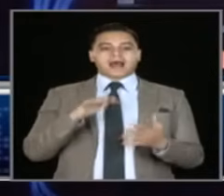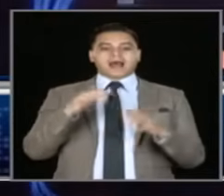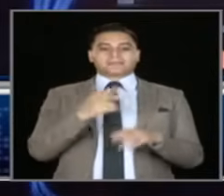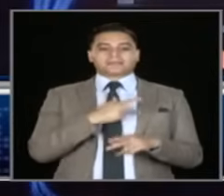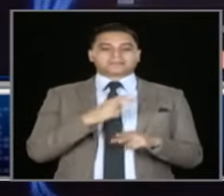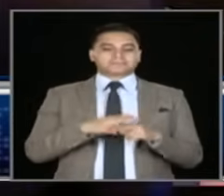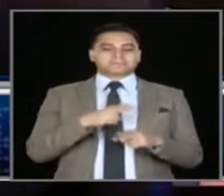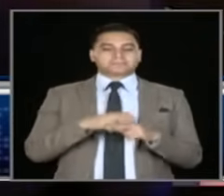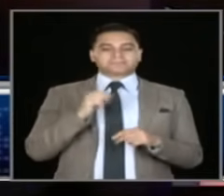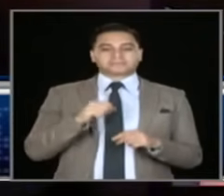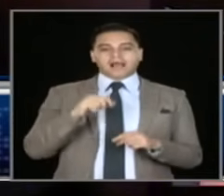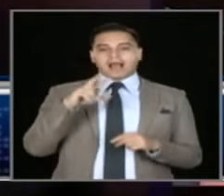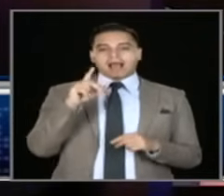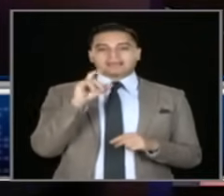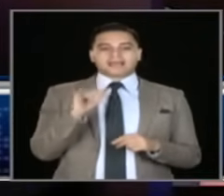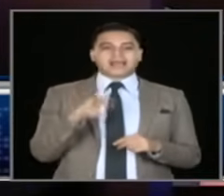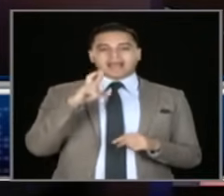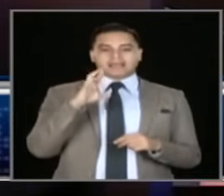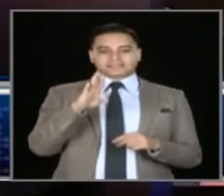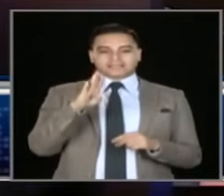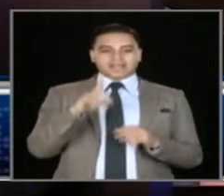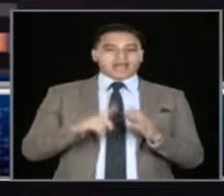فما هي جنسيتها؟